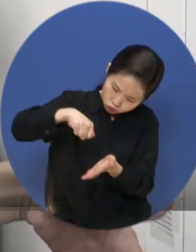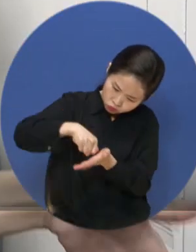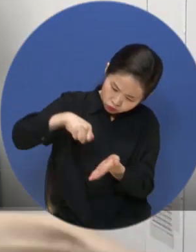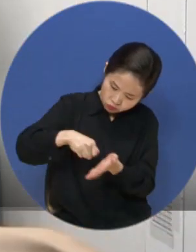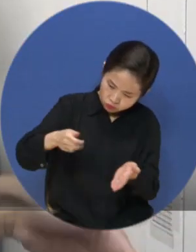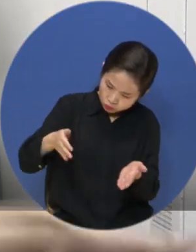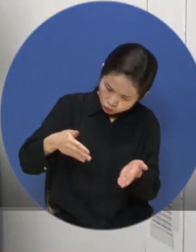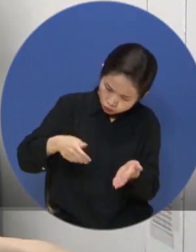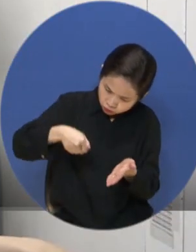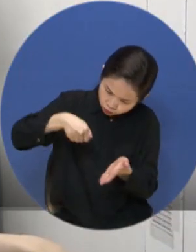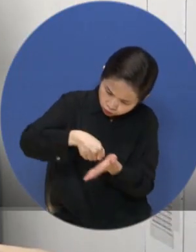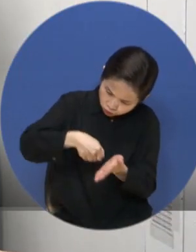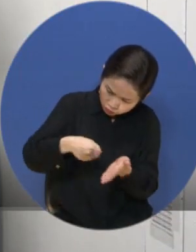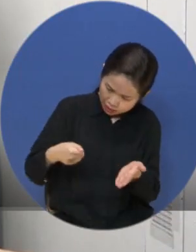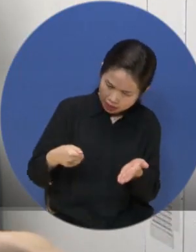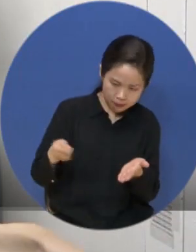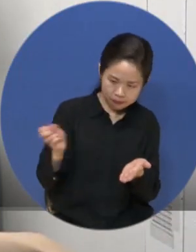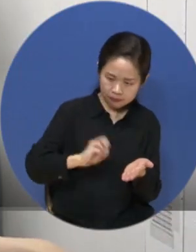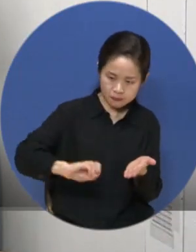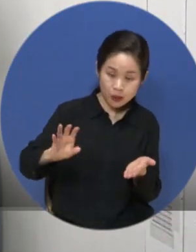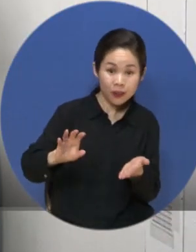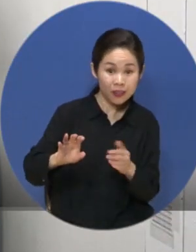세네기트가 벌어지잖아.